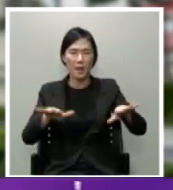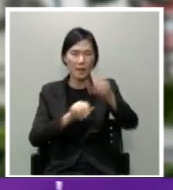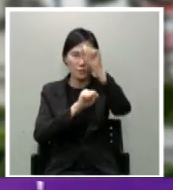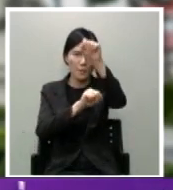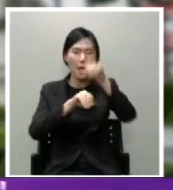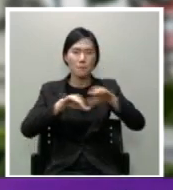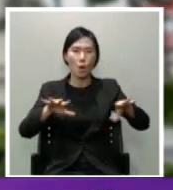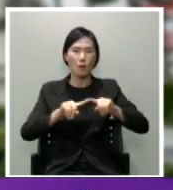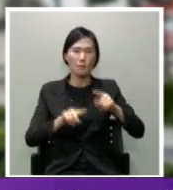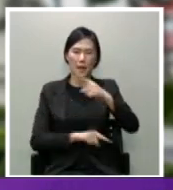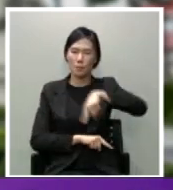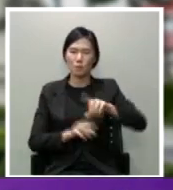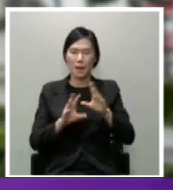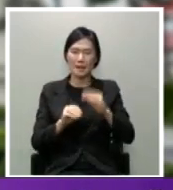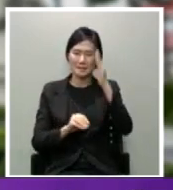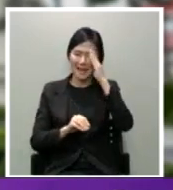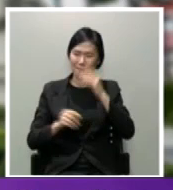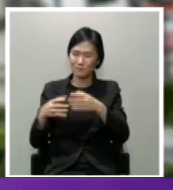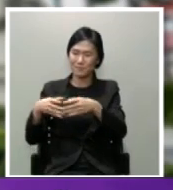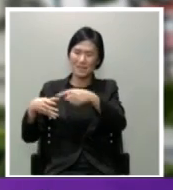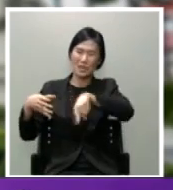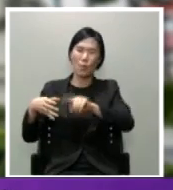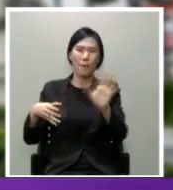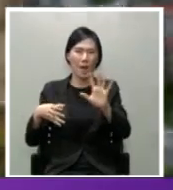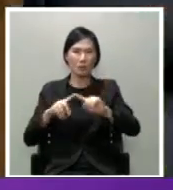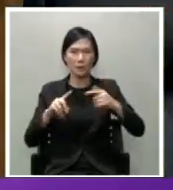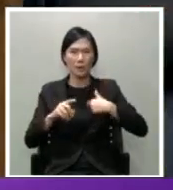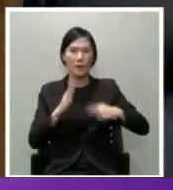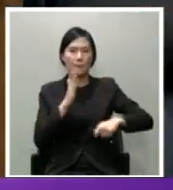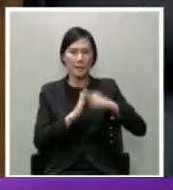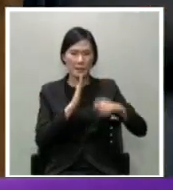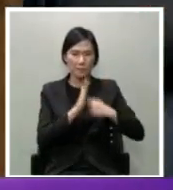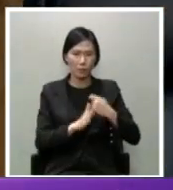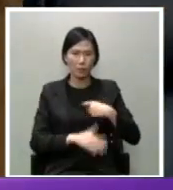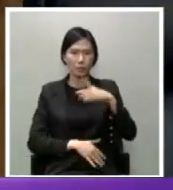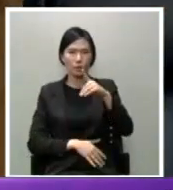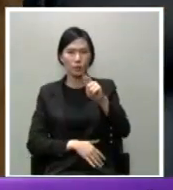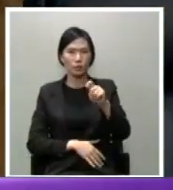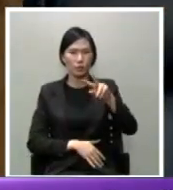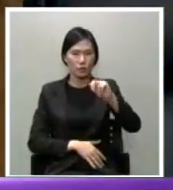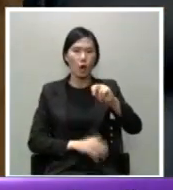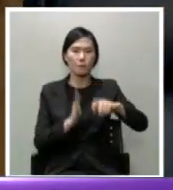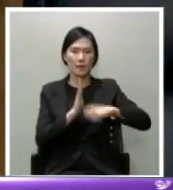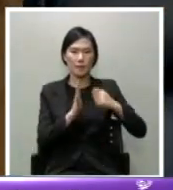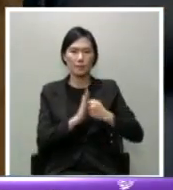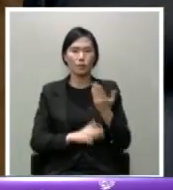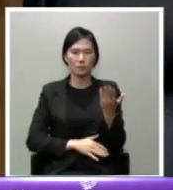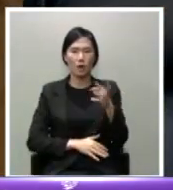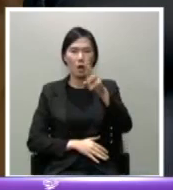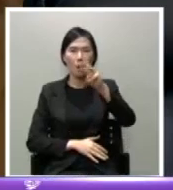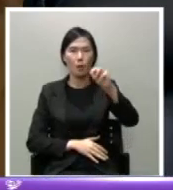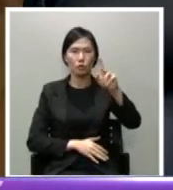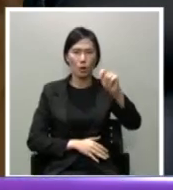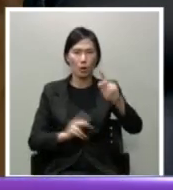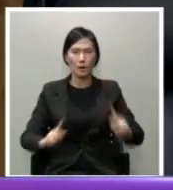ไปแล้วนี่คือเหตุผลว่าทำไมท่านรัฐมนตรีดอนถึงมาถูกอภิปรายไม่ไว้วางใจในวันนี้เพราะกระทรวงการ